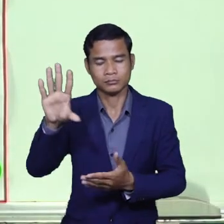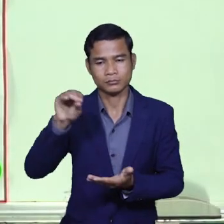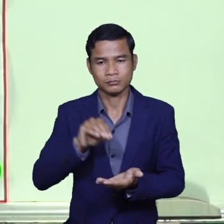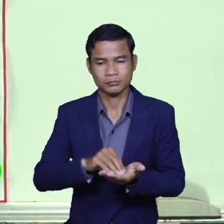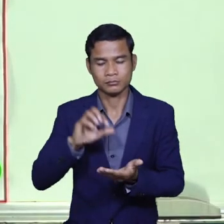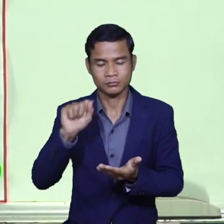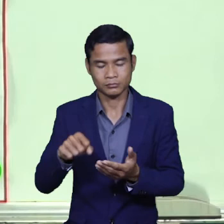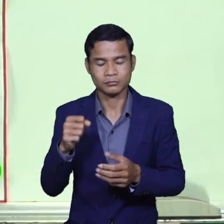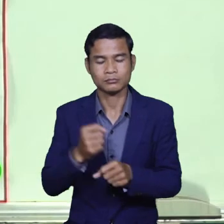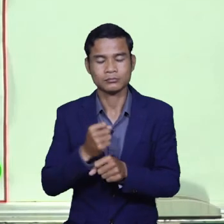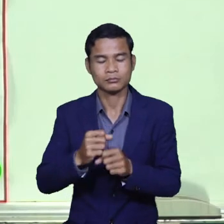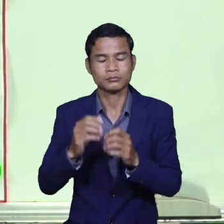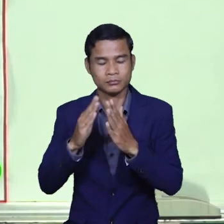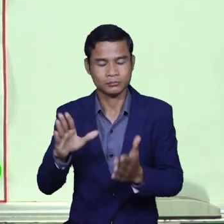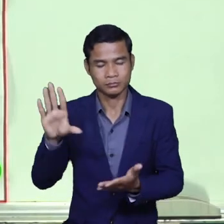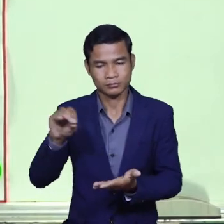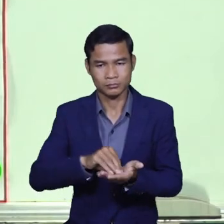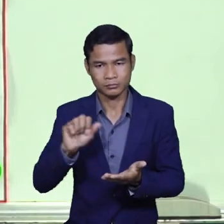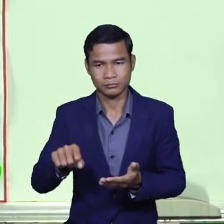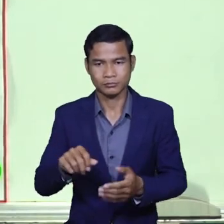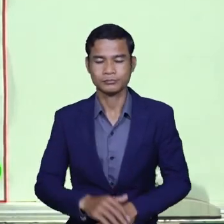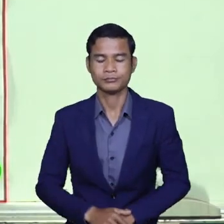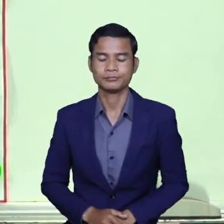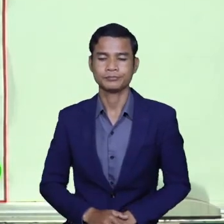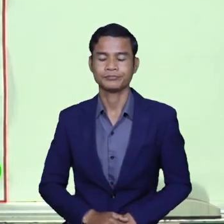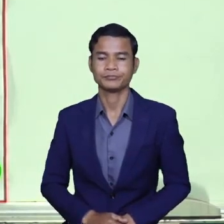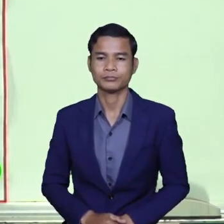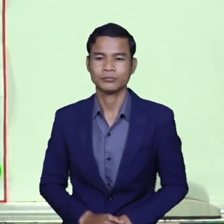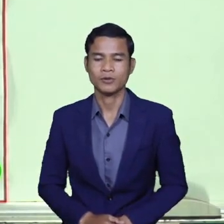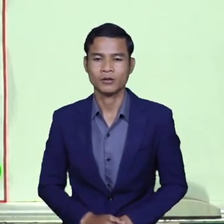tặng ạc nế chà con cách gặp tè.